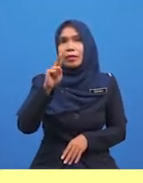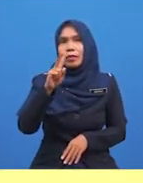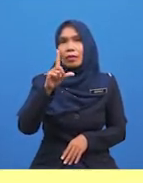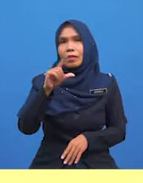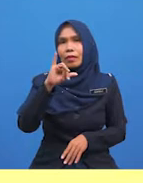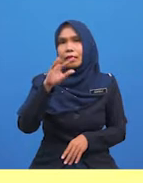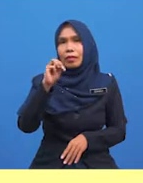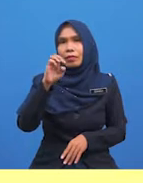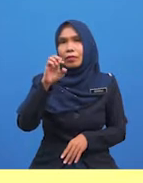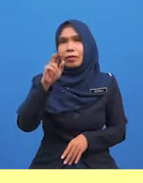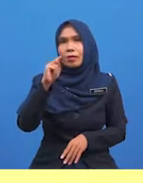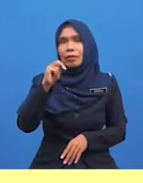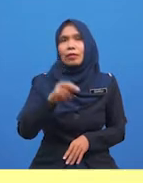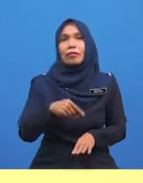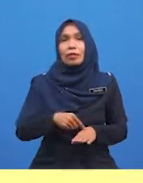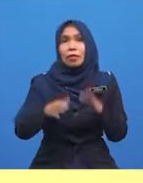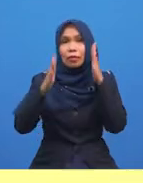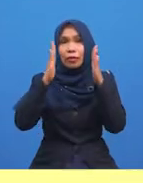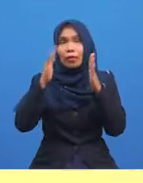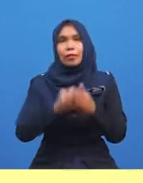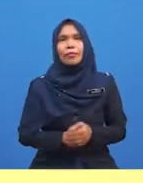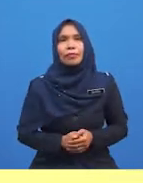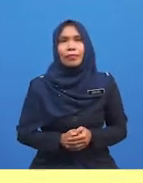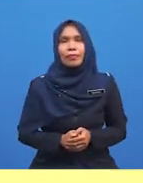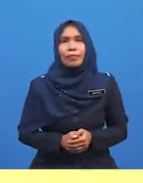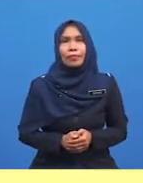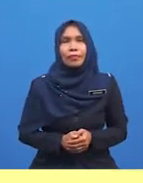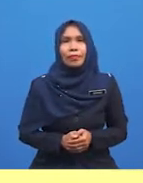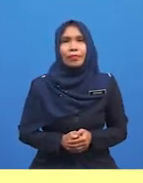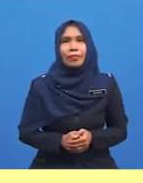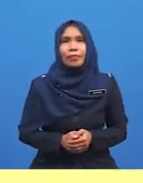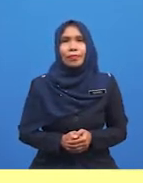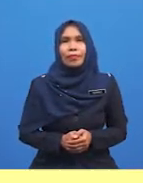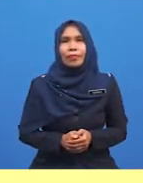Analisis soalan. Soalan ini berbentuk soalan HOTS,